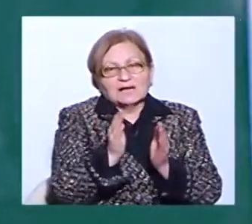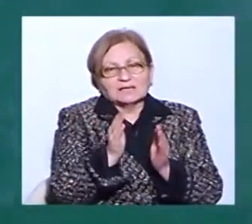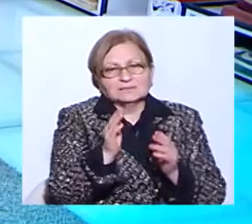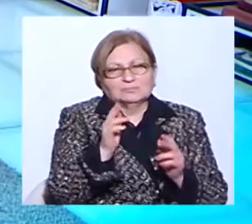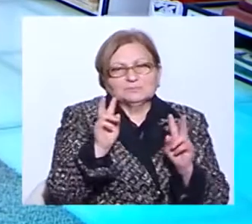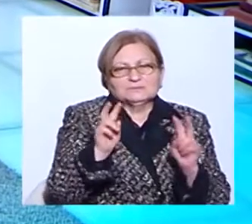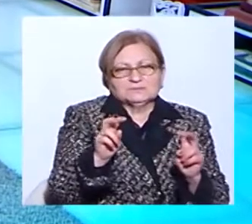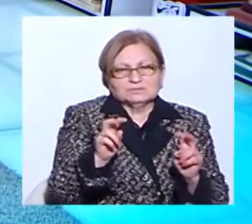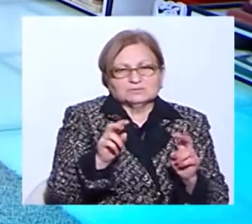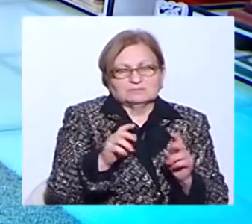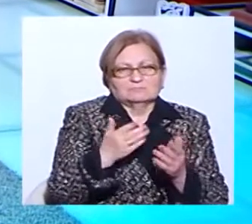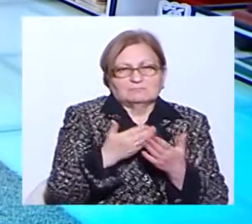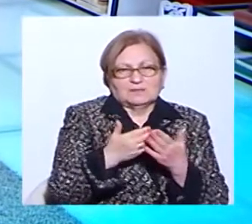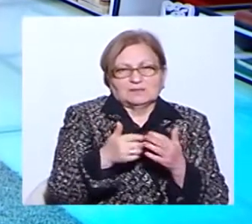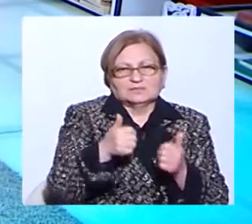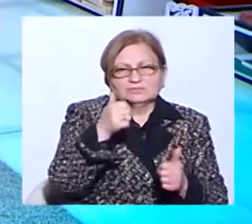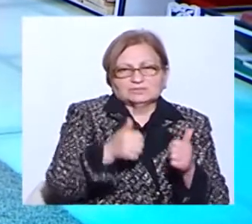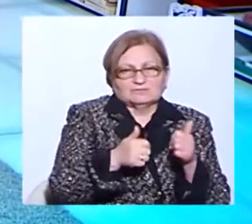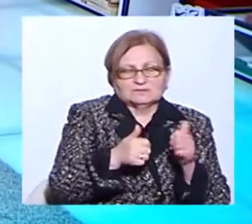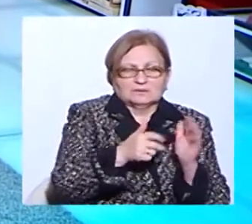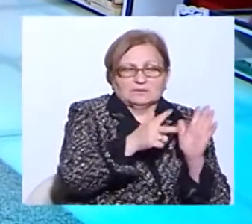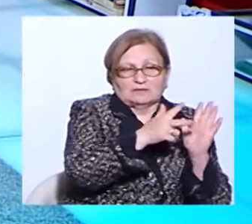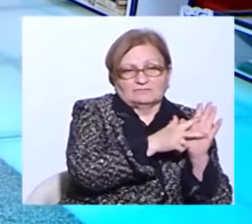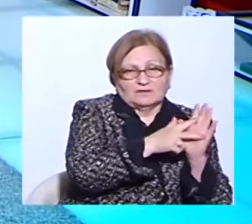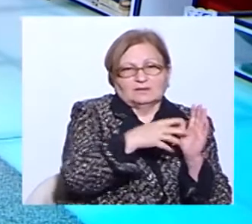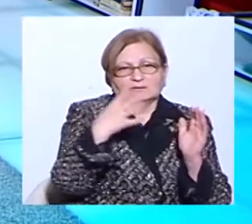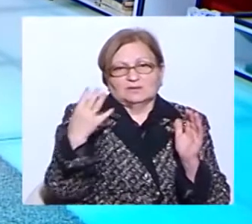ერთმანეთს, მაგალითად 8 და 4.